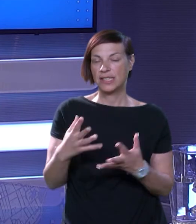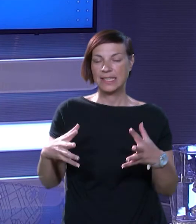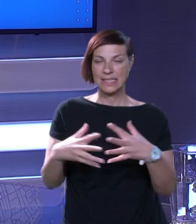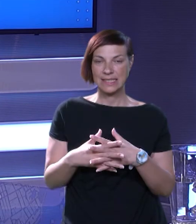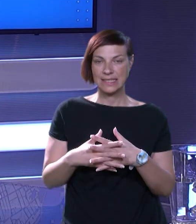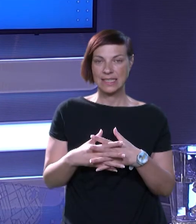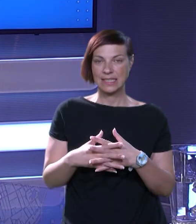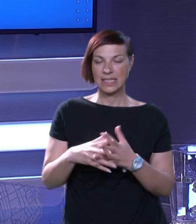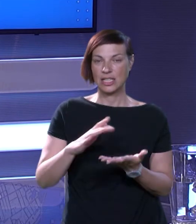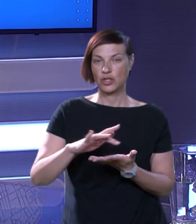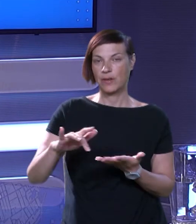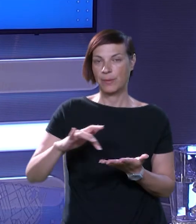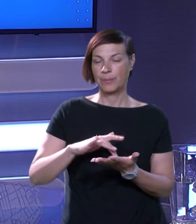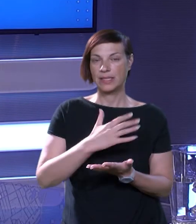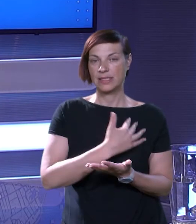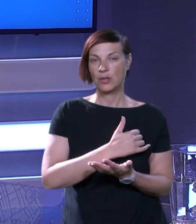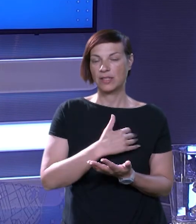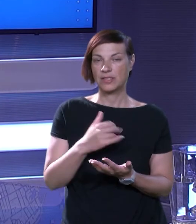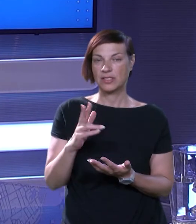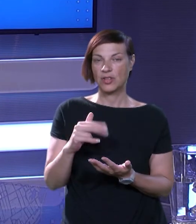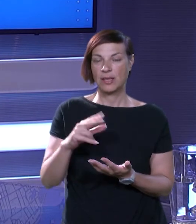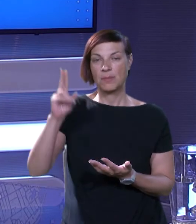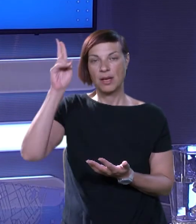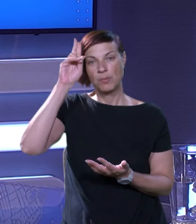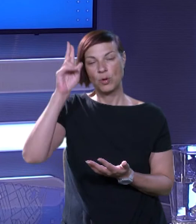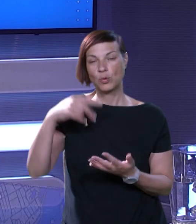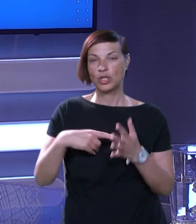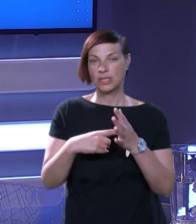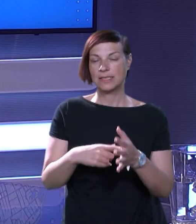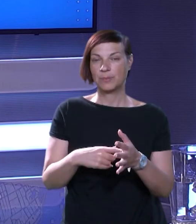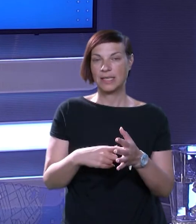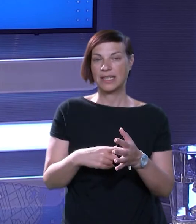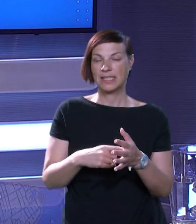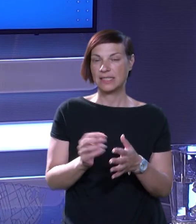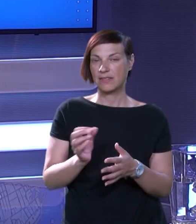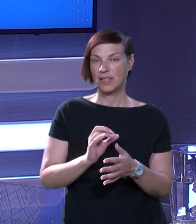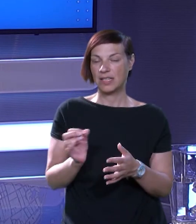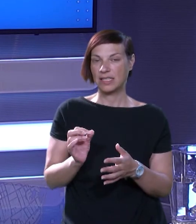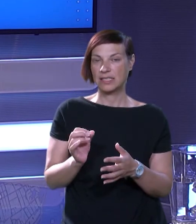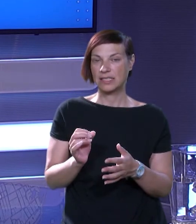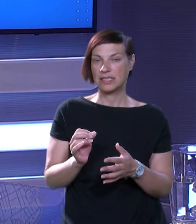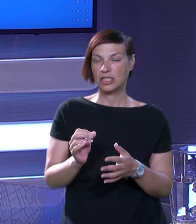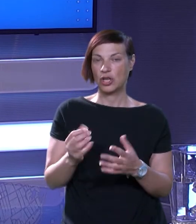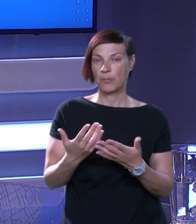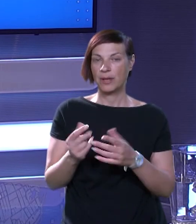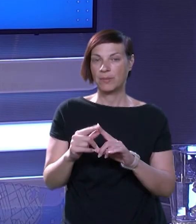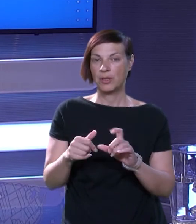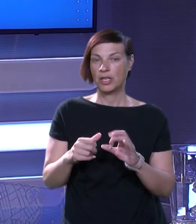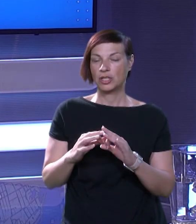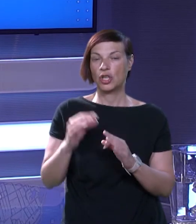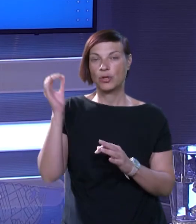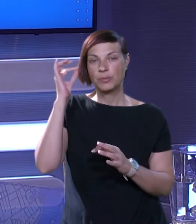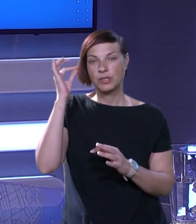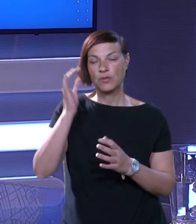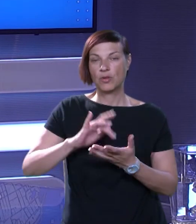nešto gradova, mjesta u Hrvatskoj ima mogućnost stvarno prikazivanja sa dobrim DCP-om, sa dobrim projektorom, zvukom,